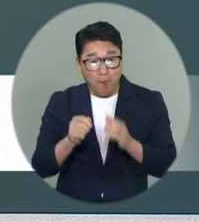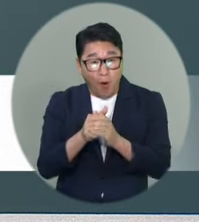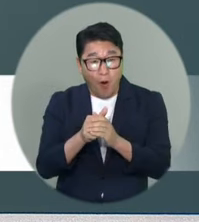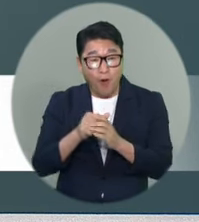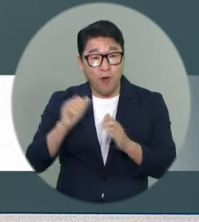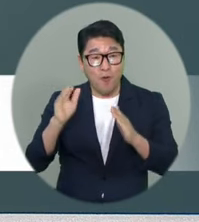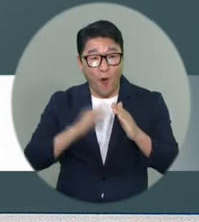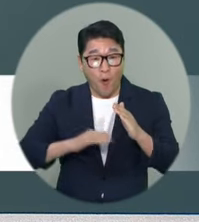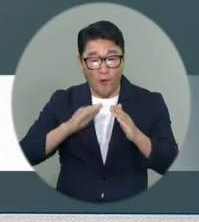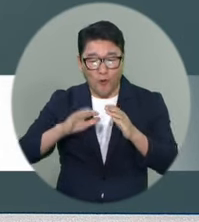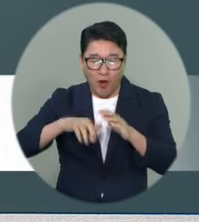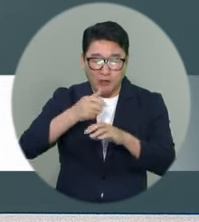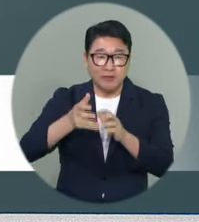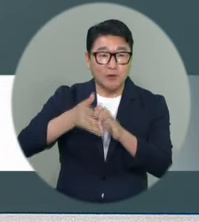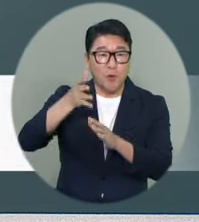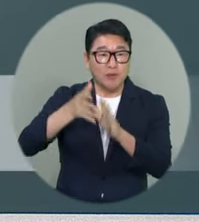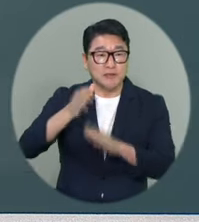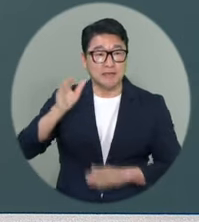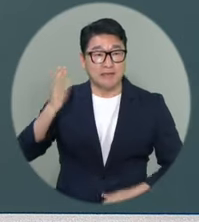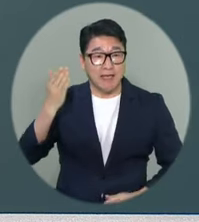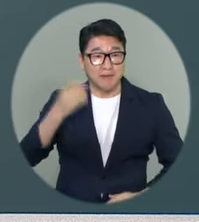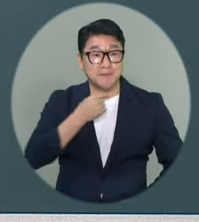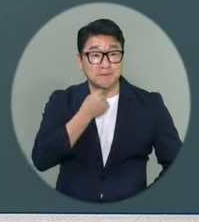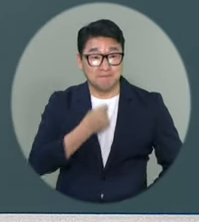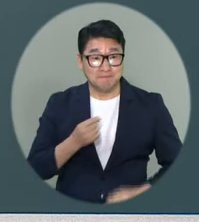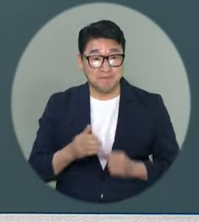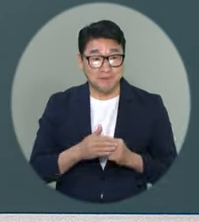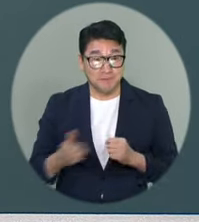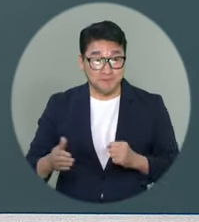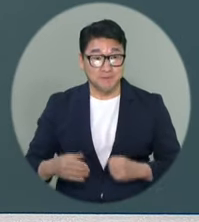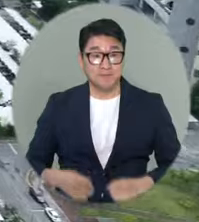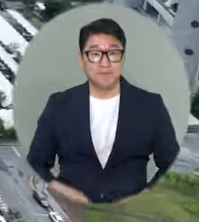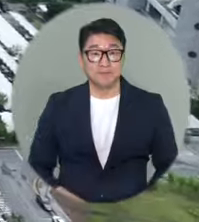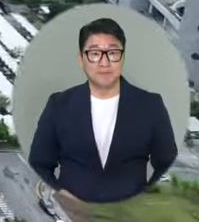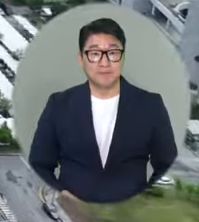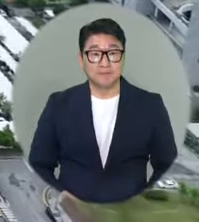공동혁신도시 성과를 재현한다는 목표입니다. 주현정 기자입니다.